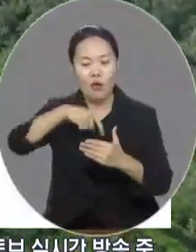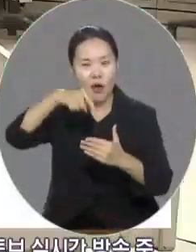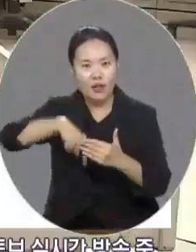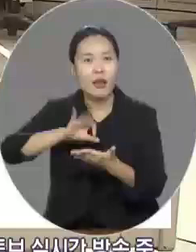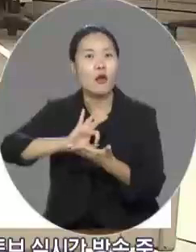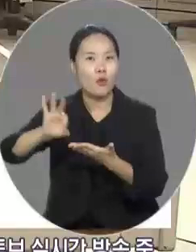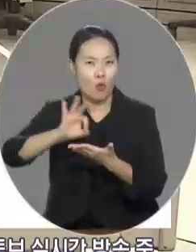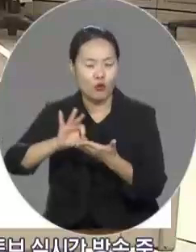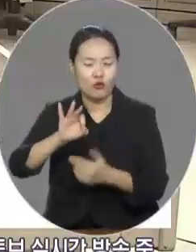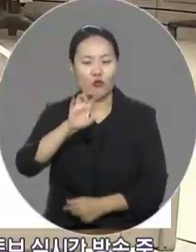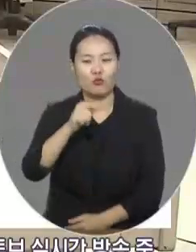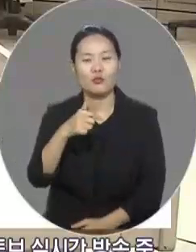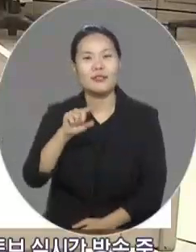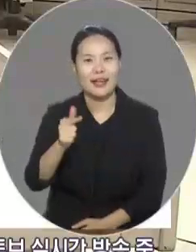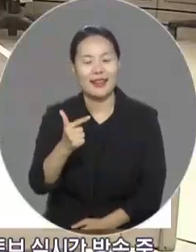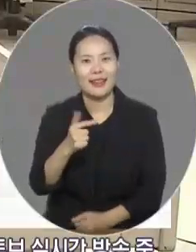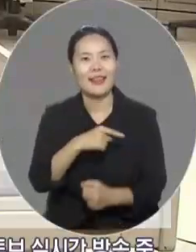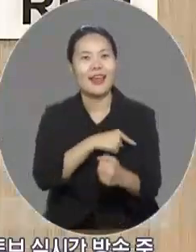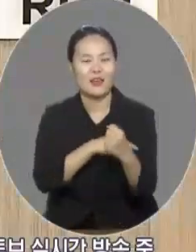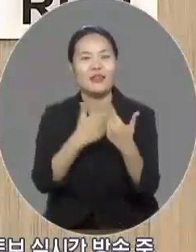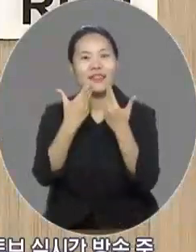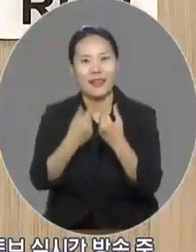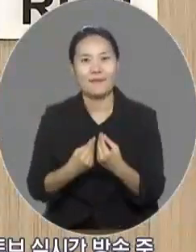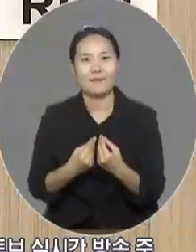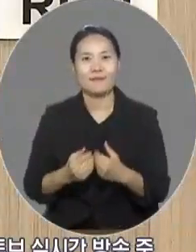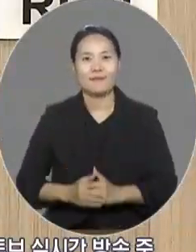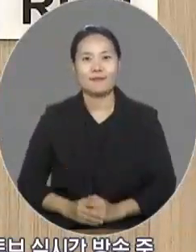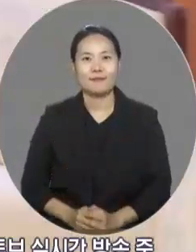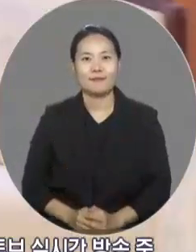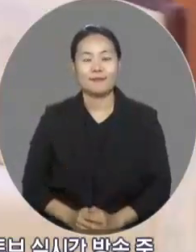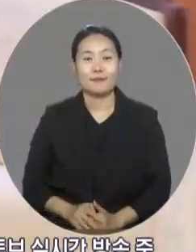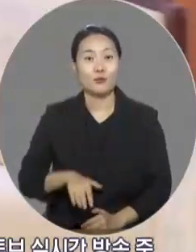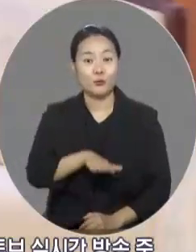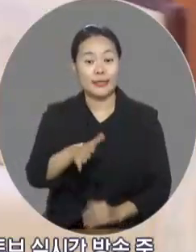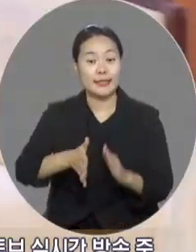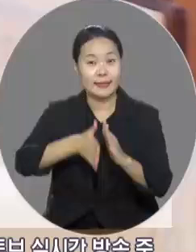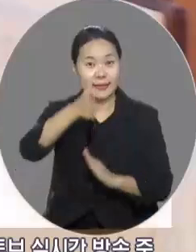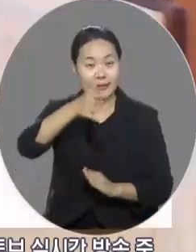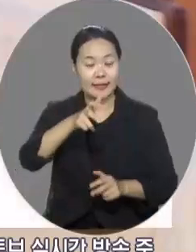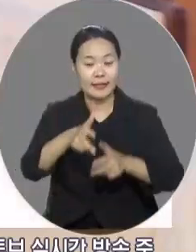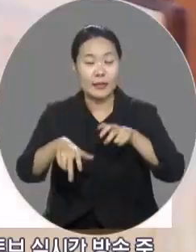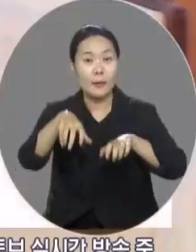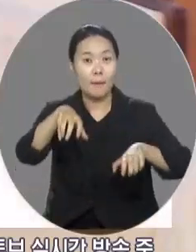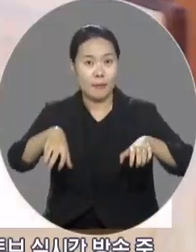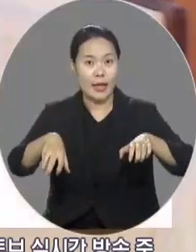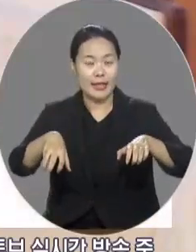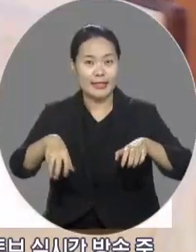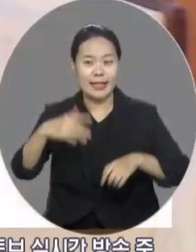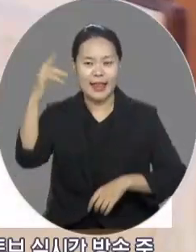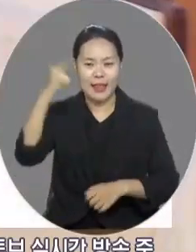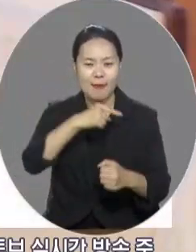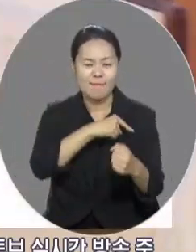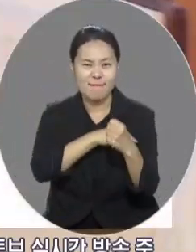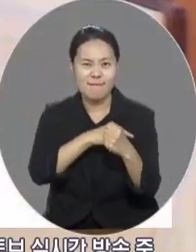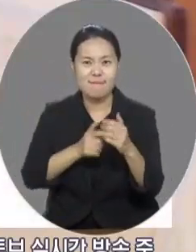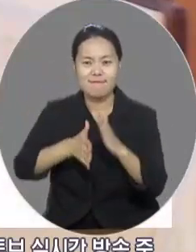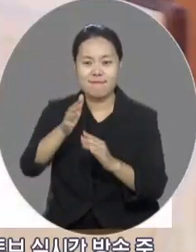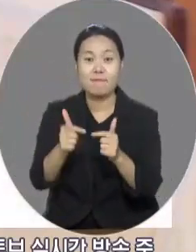지역에서 소비하는 분산에너지 사례입니다. 우리 시는 산업단지 태양광